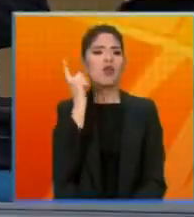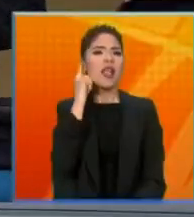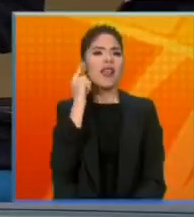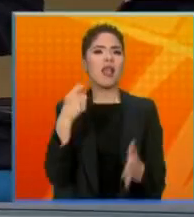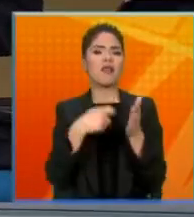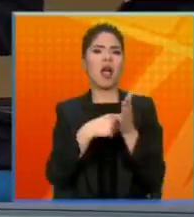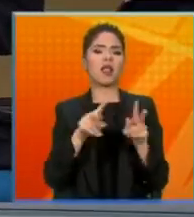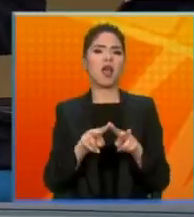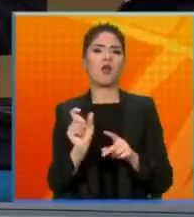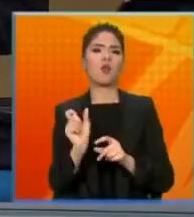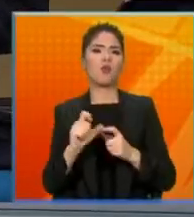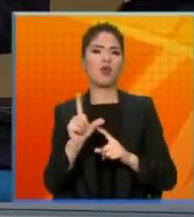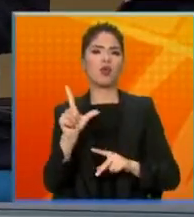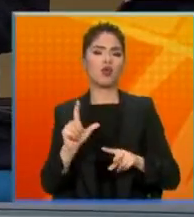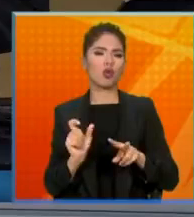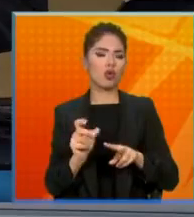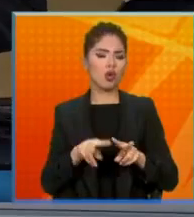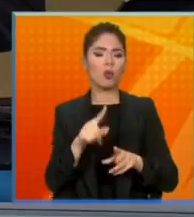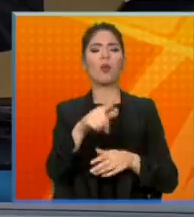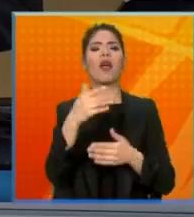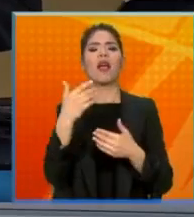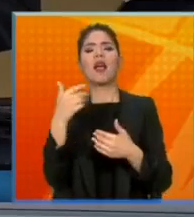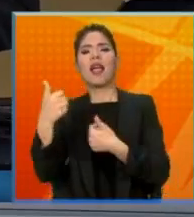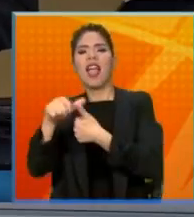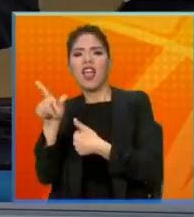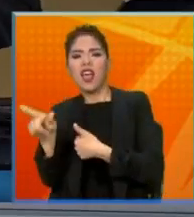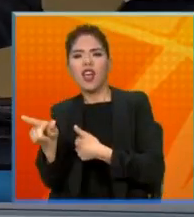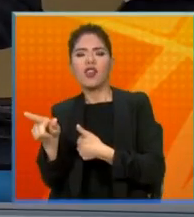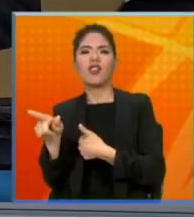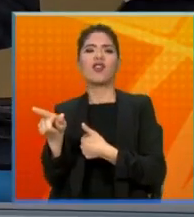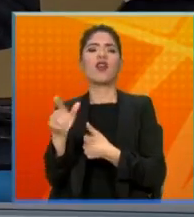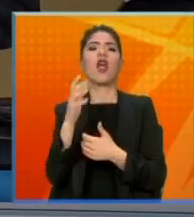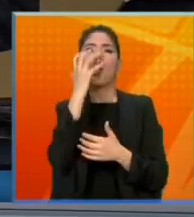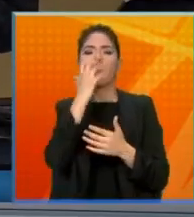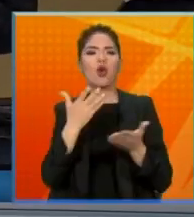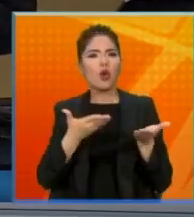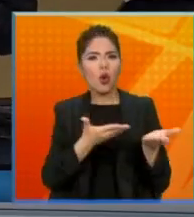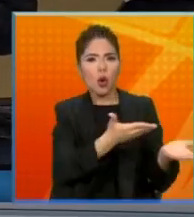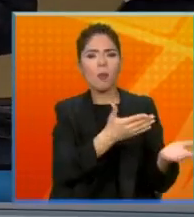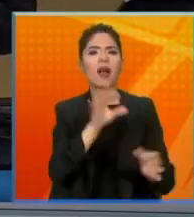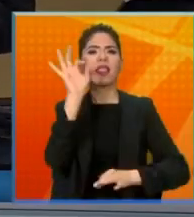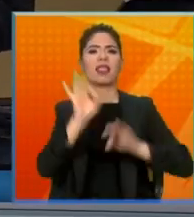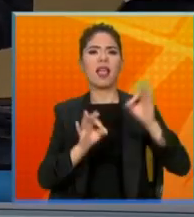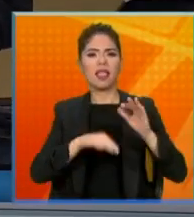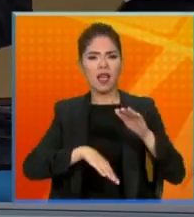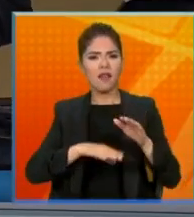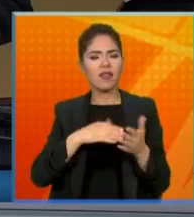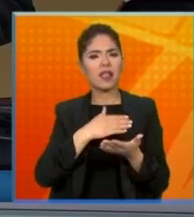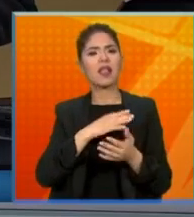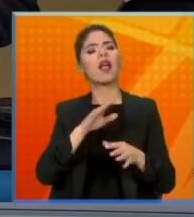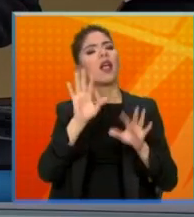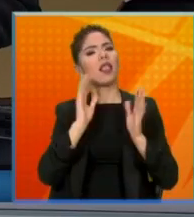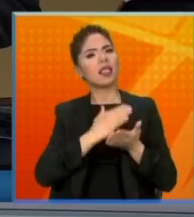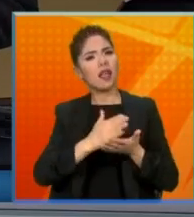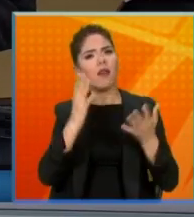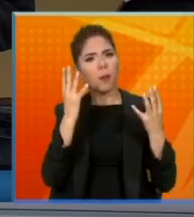Arabesk müziğin efsane ismi Müslüm Gürses'in hayat arkadaşı Muhterem Nur'un yoğun bakımdaki tedavisi devam ederken rahatlatan